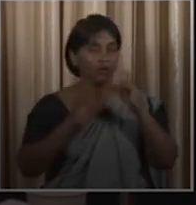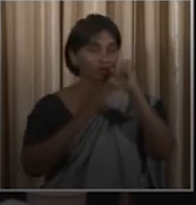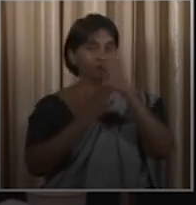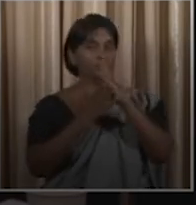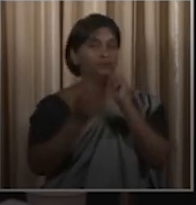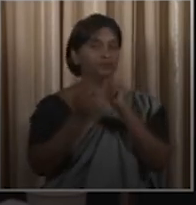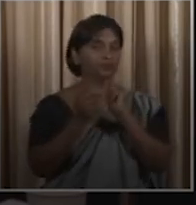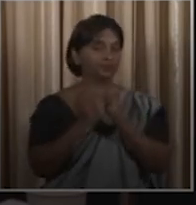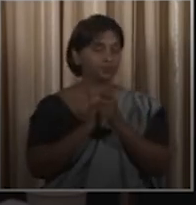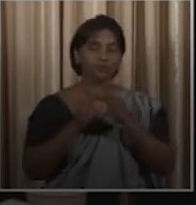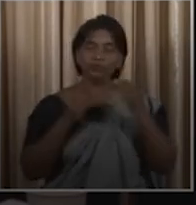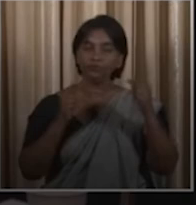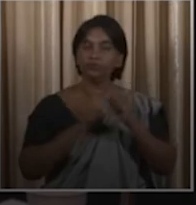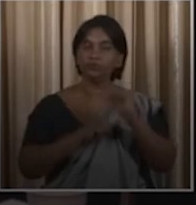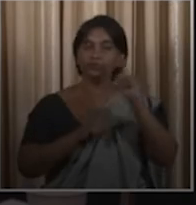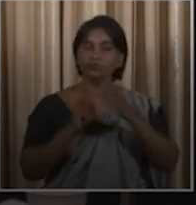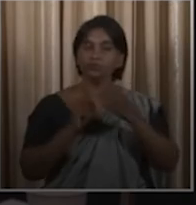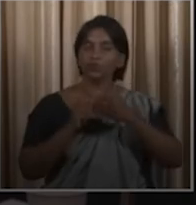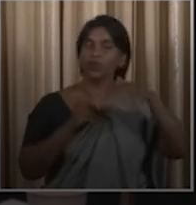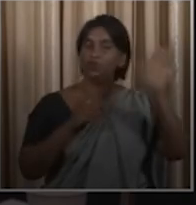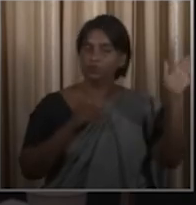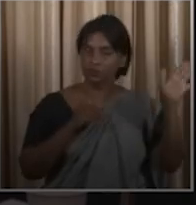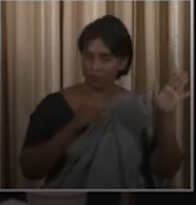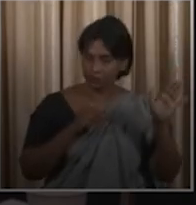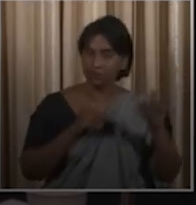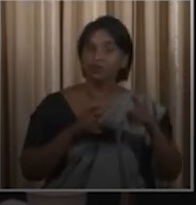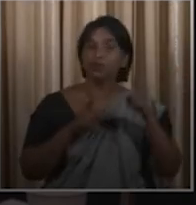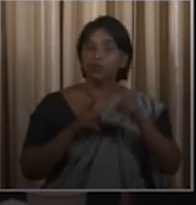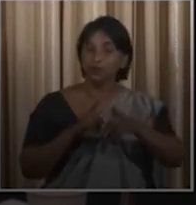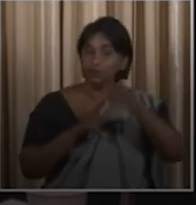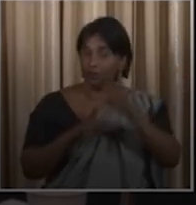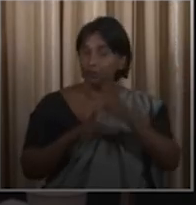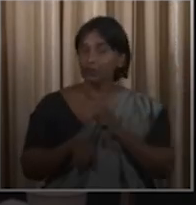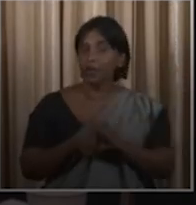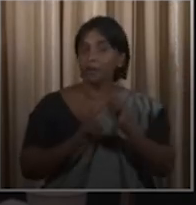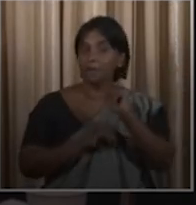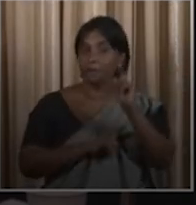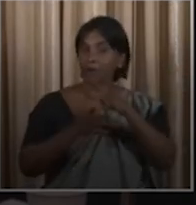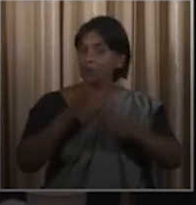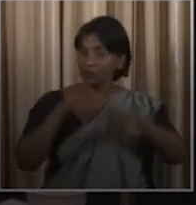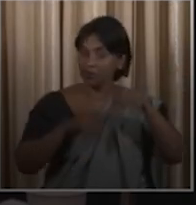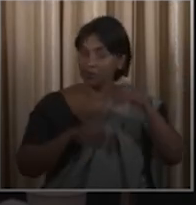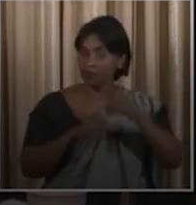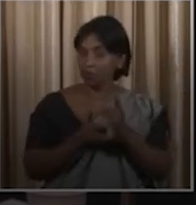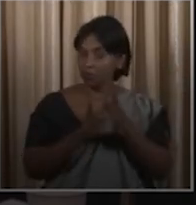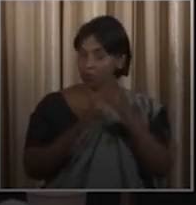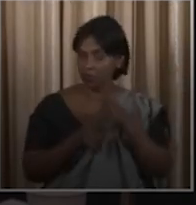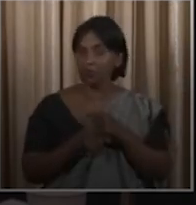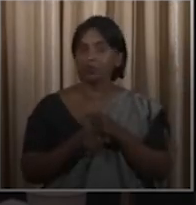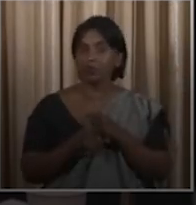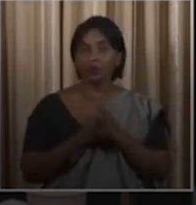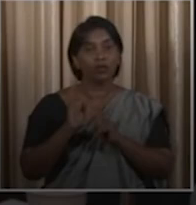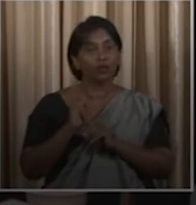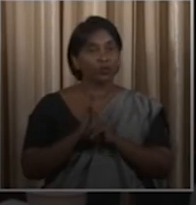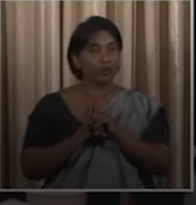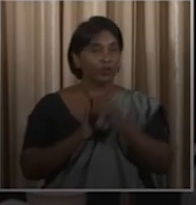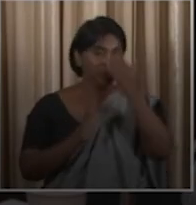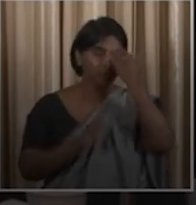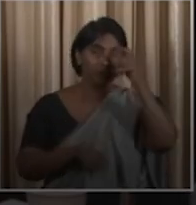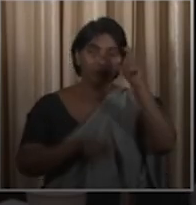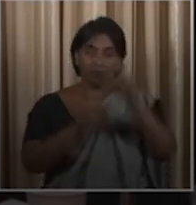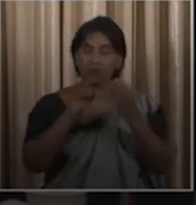tu ngilite gilati bun. Hebe niyemi tu pardi parlimen tu metu warna ti bunanam uture demal janata awagi niyojite am parlimen tu